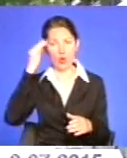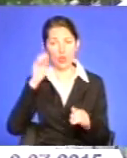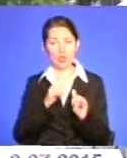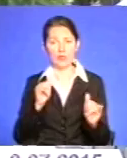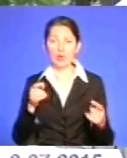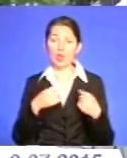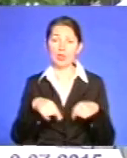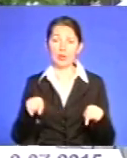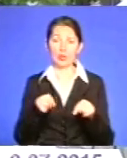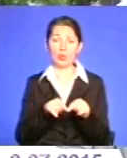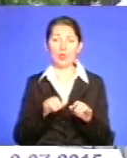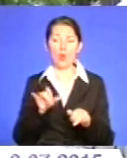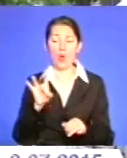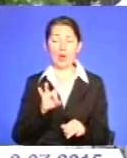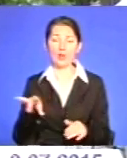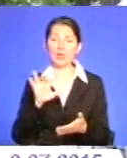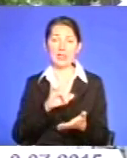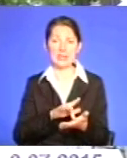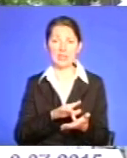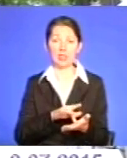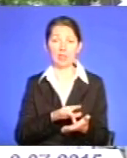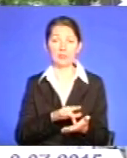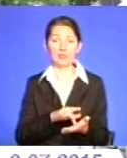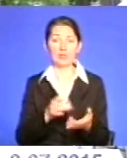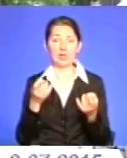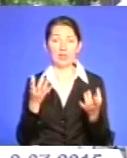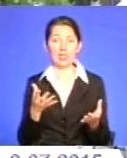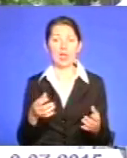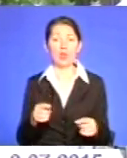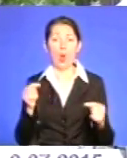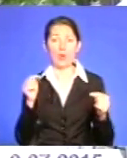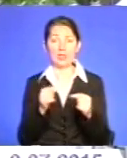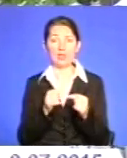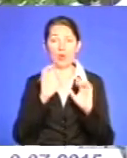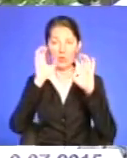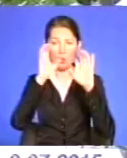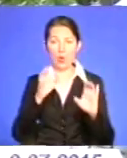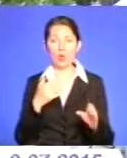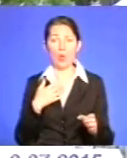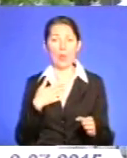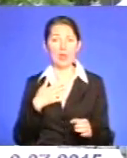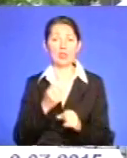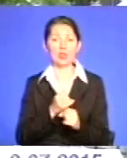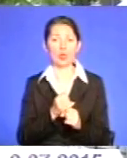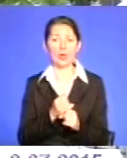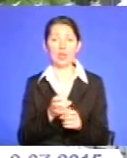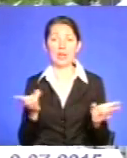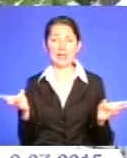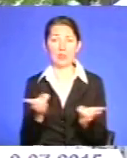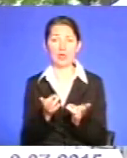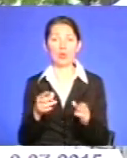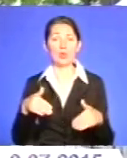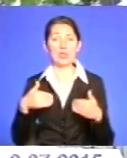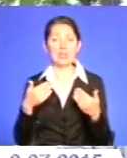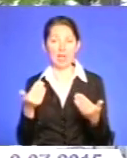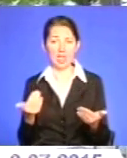інфраструктуру, районний центр. От, і, звичайно, згідно закону, ми поступили, зробили необхідну